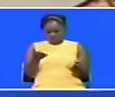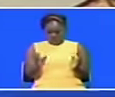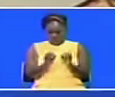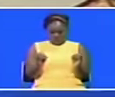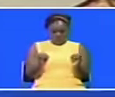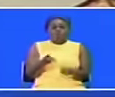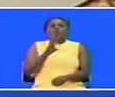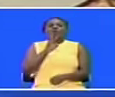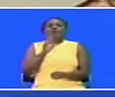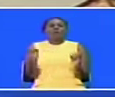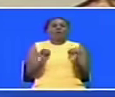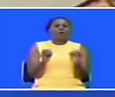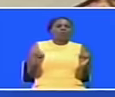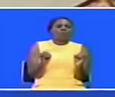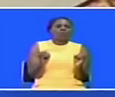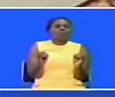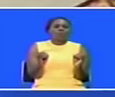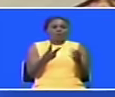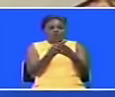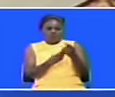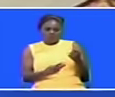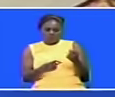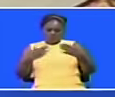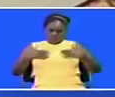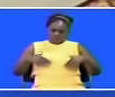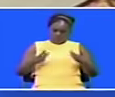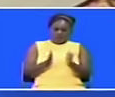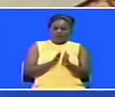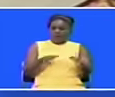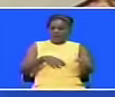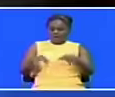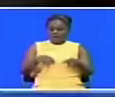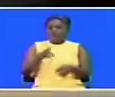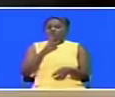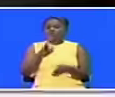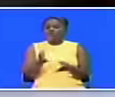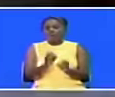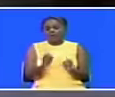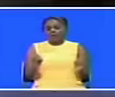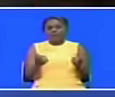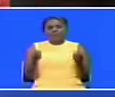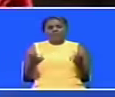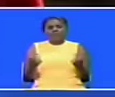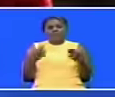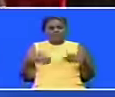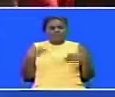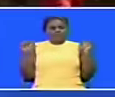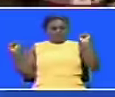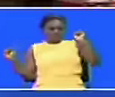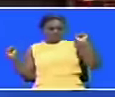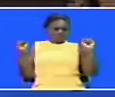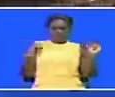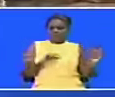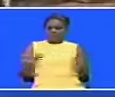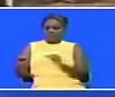no water both for humans and also for livestock. Idadi kubwa ya wafugaji wameanza kuhamia